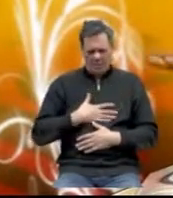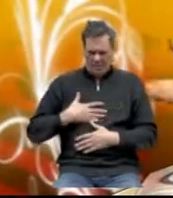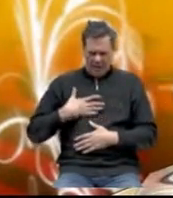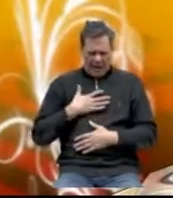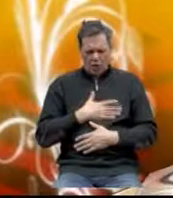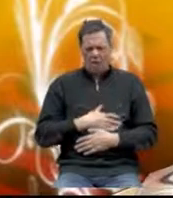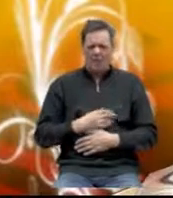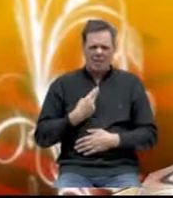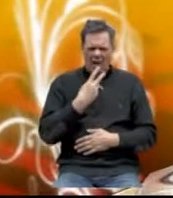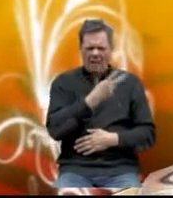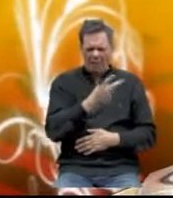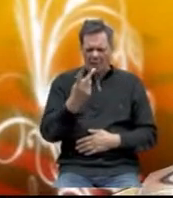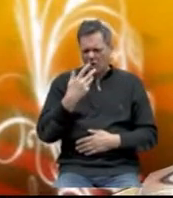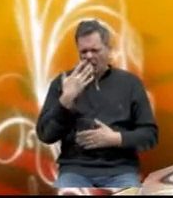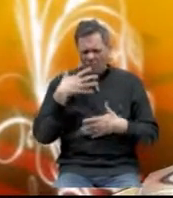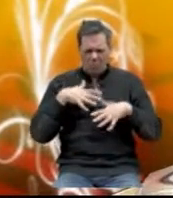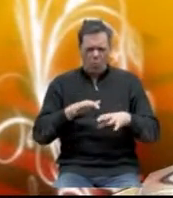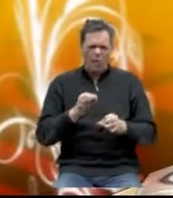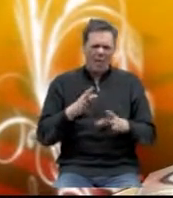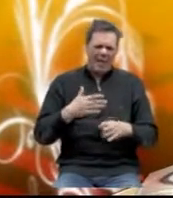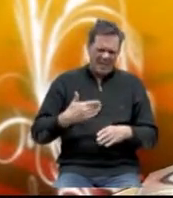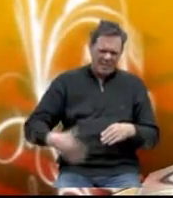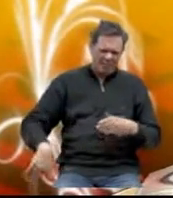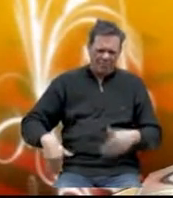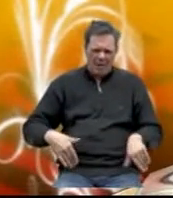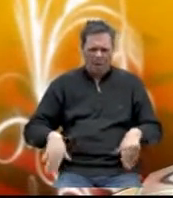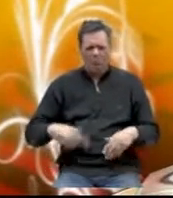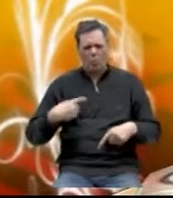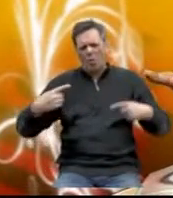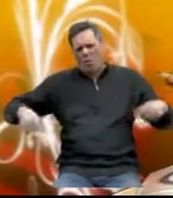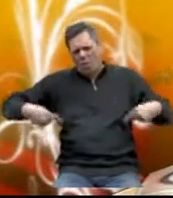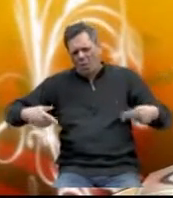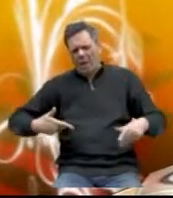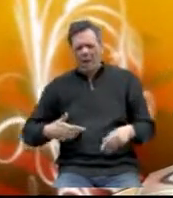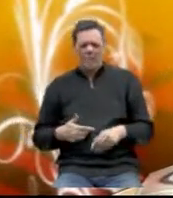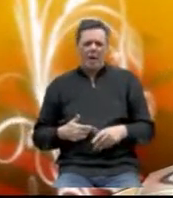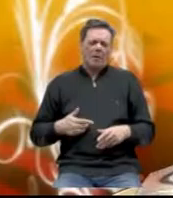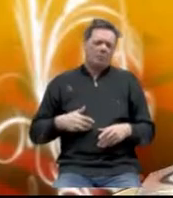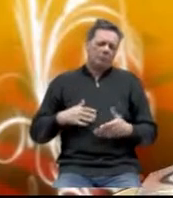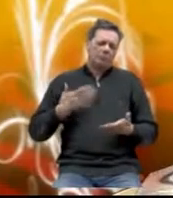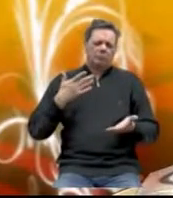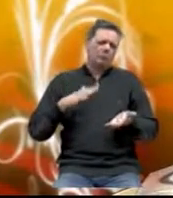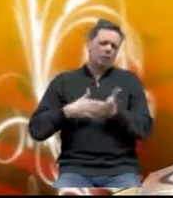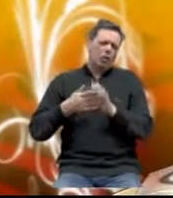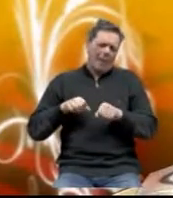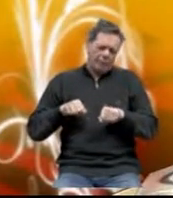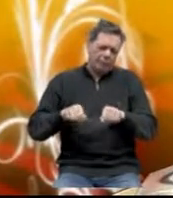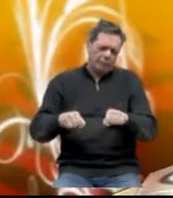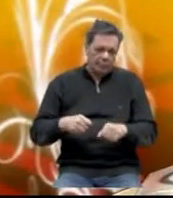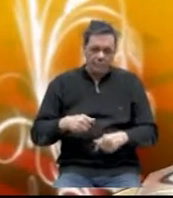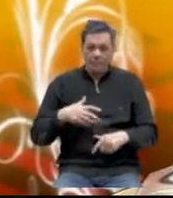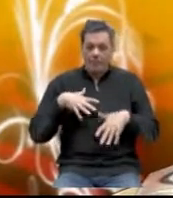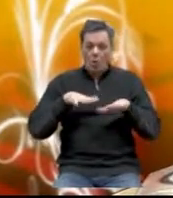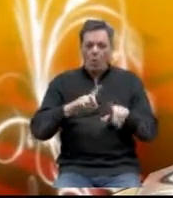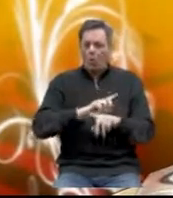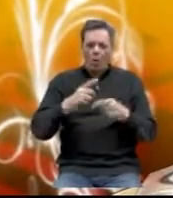stravični. Ja sam viđala ljude bez nogu u kolicima, vodi ga žena ili obrnuto. Ljudi koji ne vide